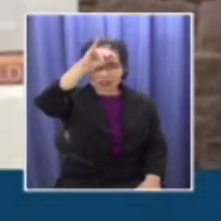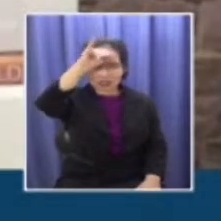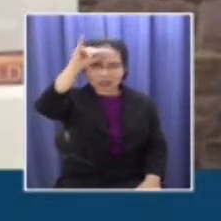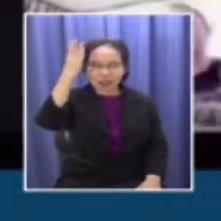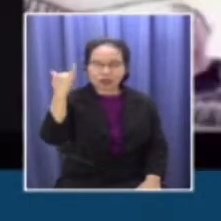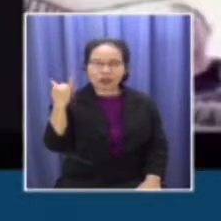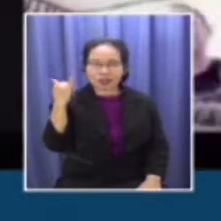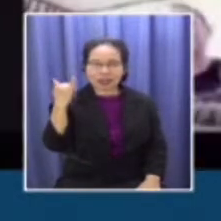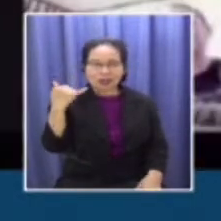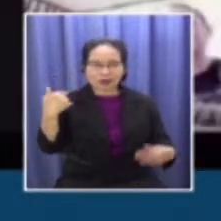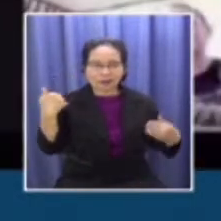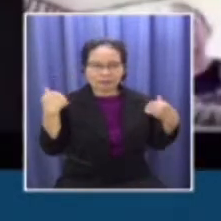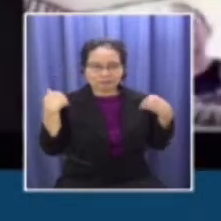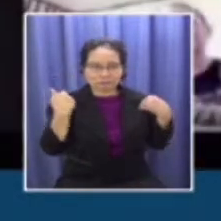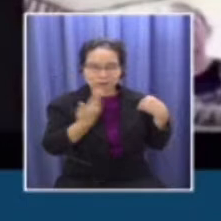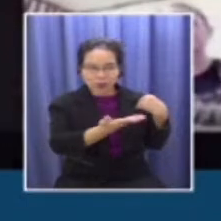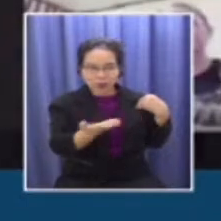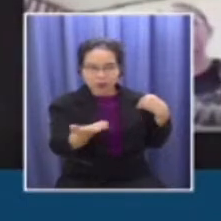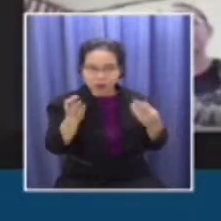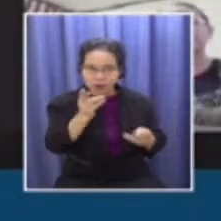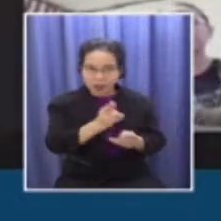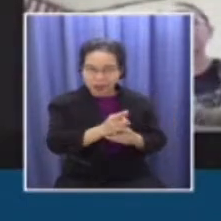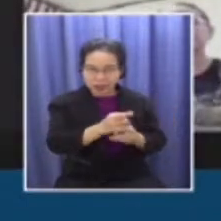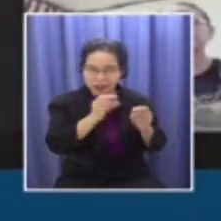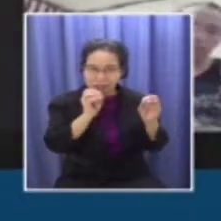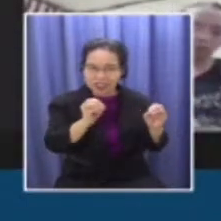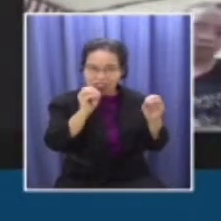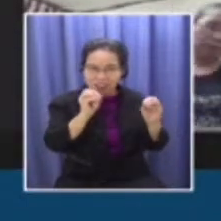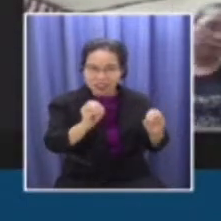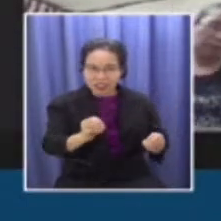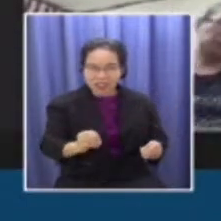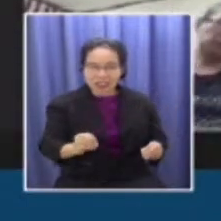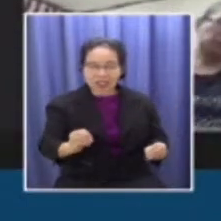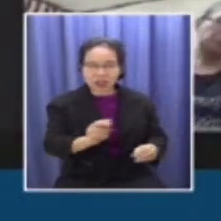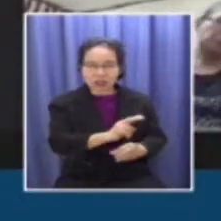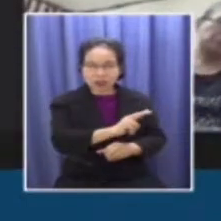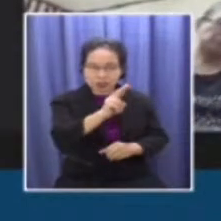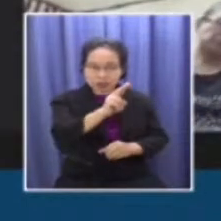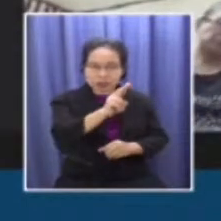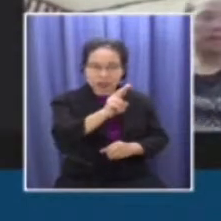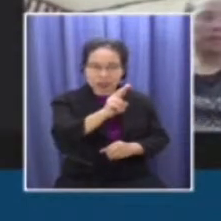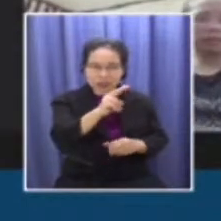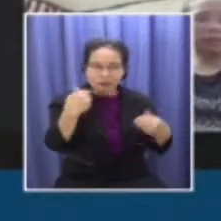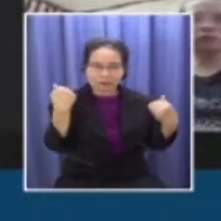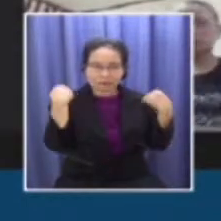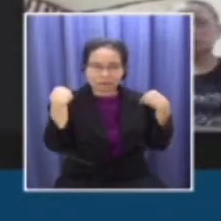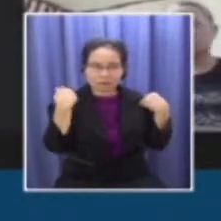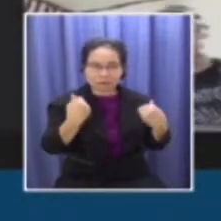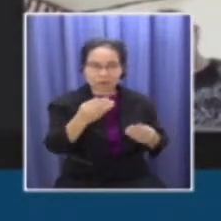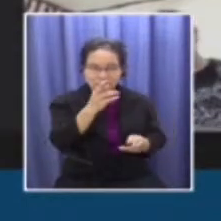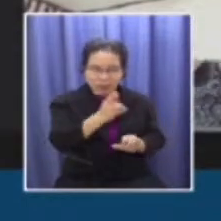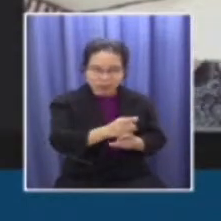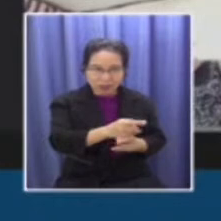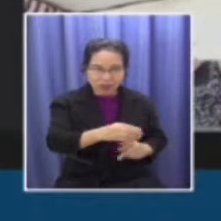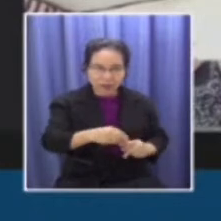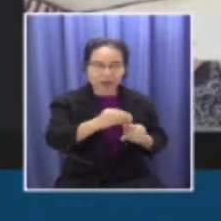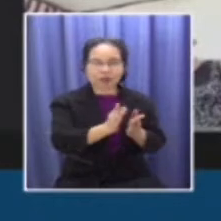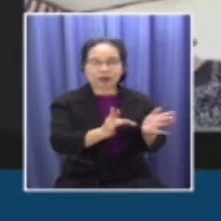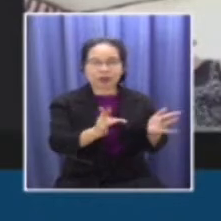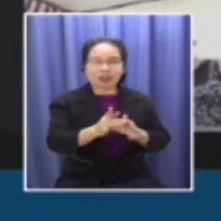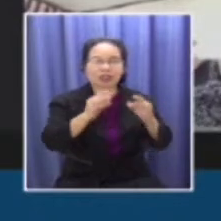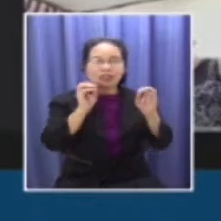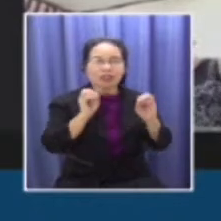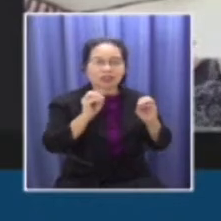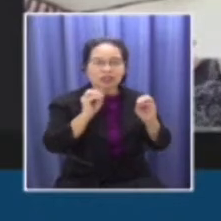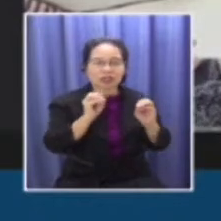Wana wanye Twerɛ Kronkron ni a wɔn kyerɛkyerɛ saa sukuu pɔn mu no ya daadaa nkwadaa no kwasi adeɛ nko a